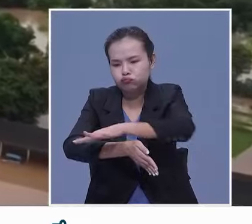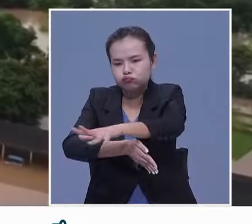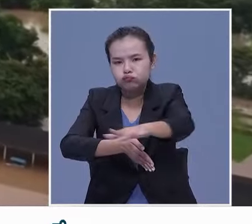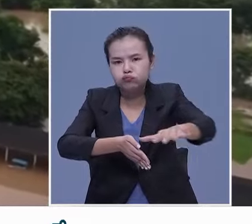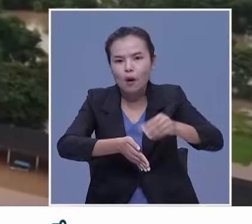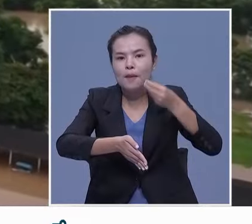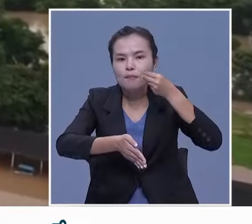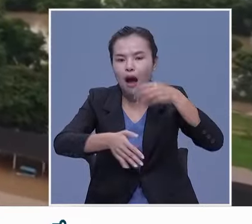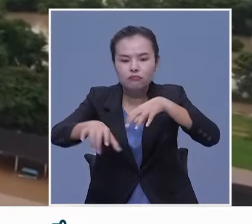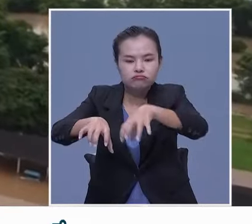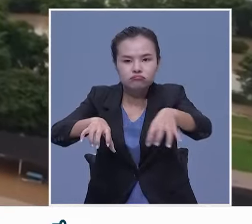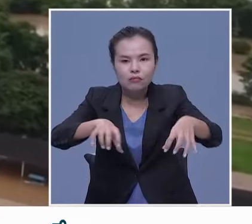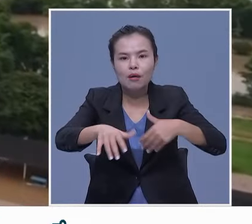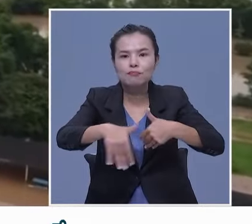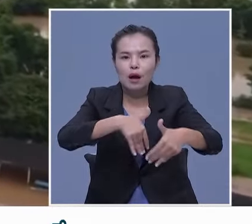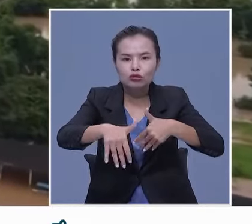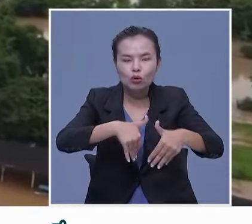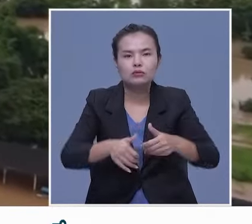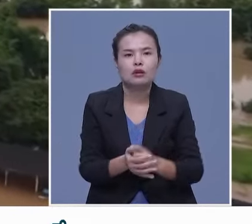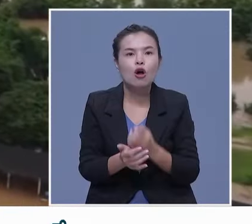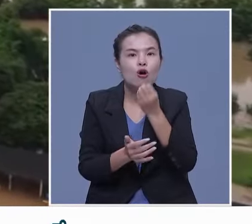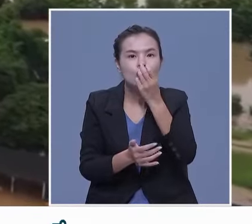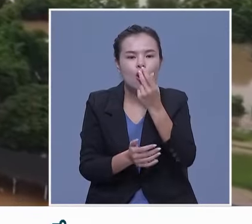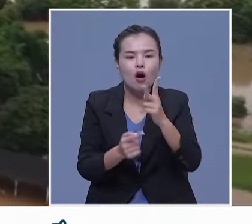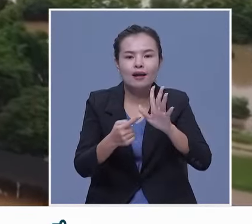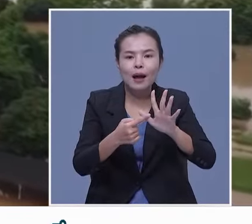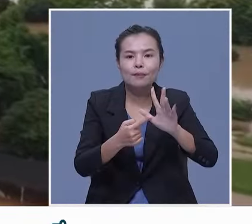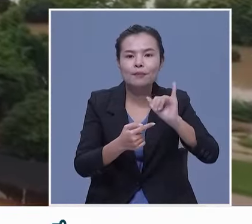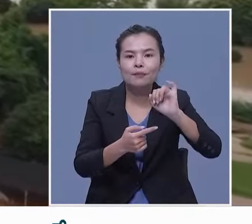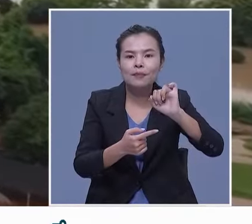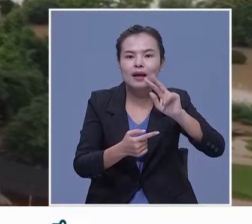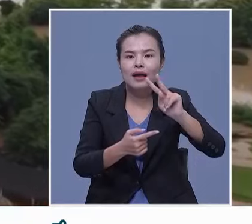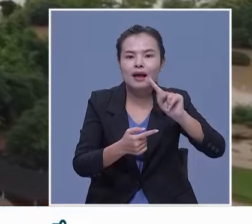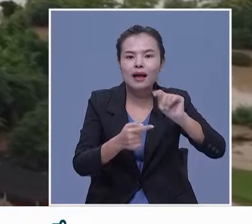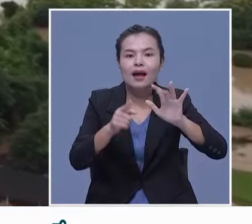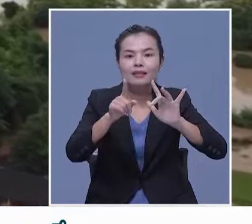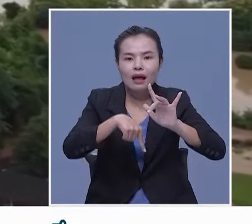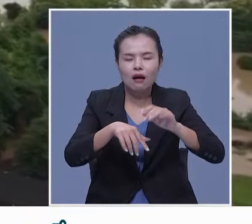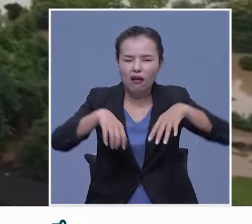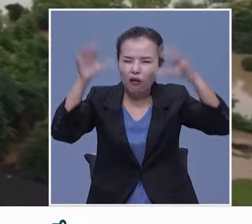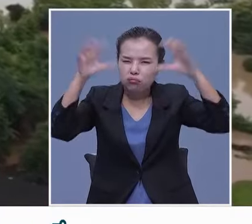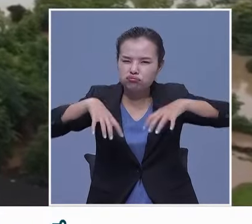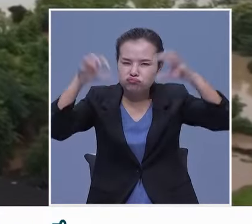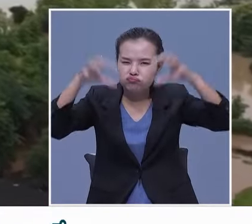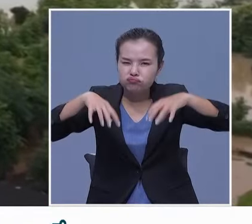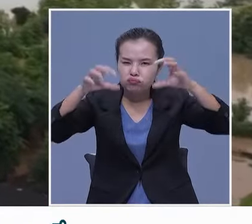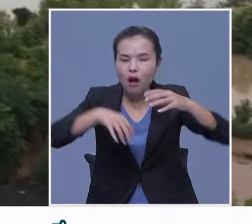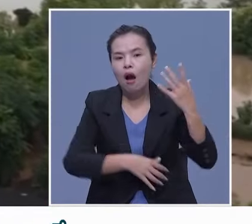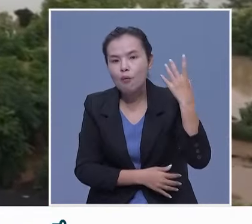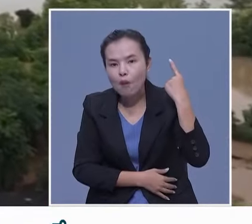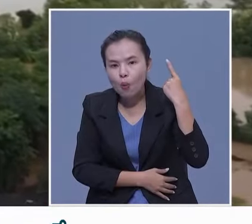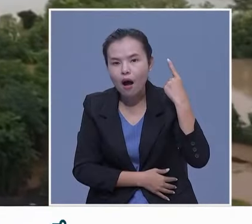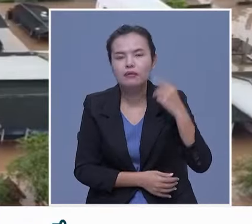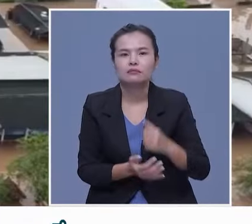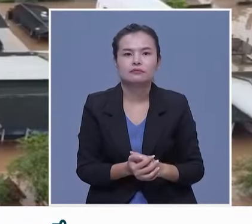พี่น้องประชาชนในเขตเทศบาลเมืองดอกคำใต้เป็นวงกว้างเลยนะคะเพราะว่าปริมาณน้ำฝนที่ตกลงมาอย่างหนักในช่วงเมื่อวาน